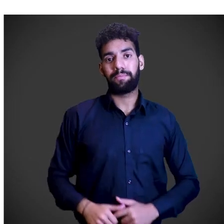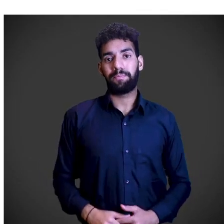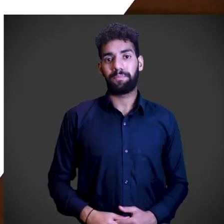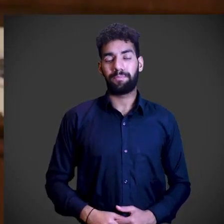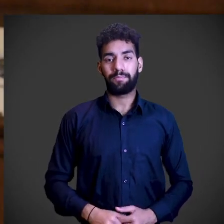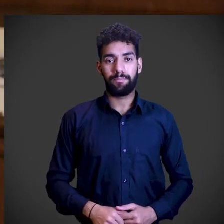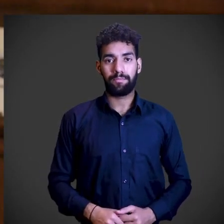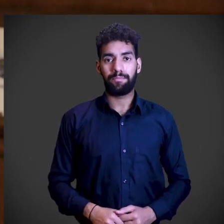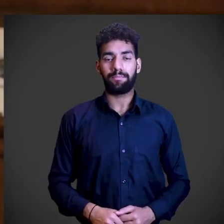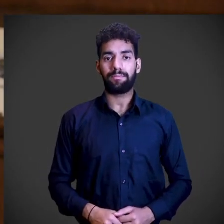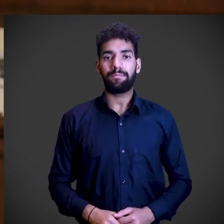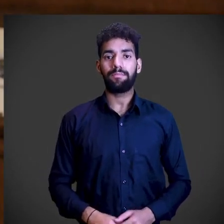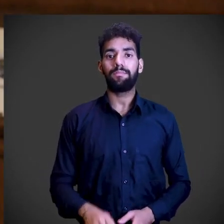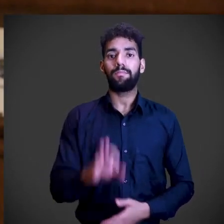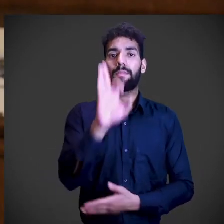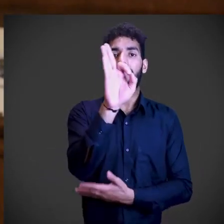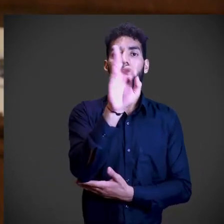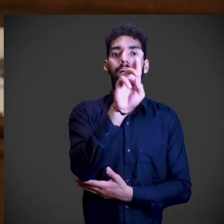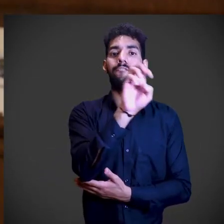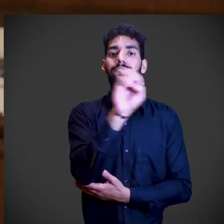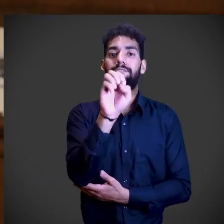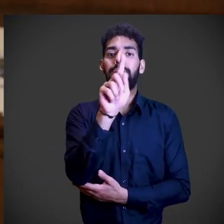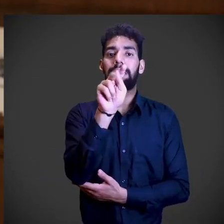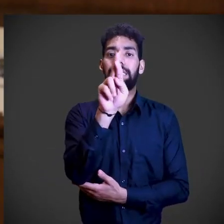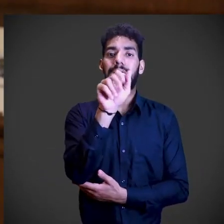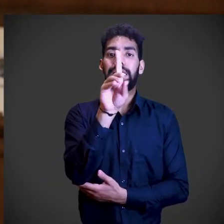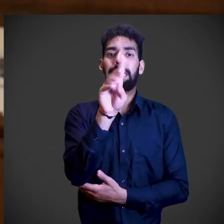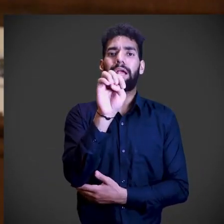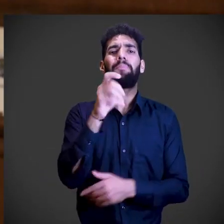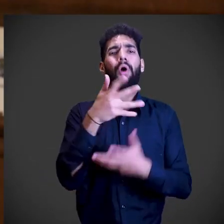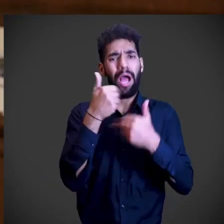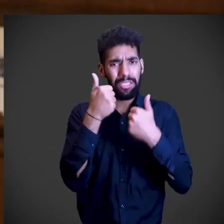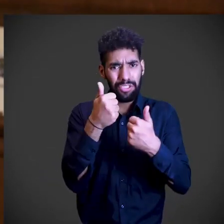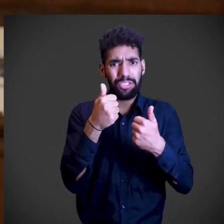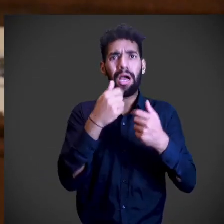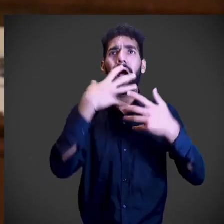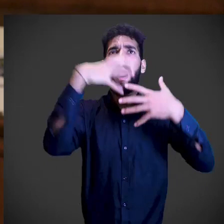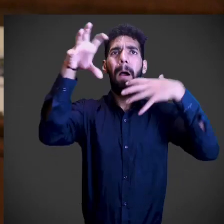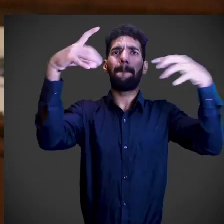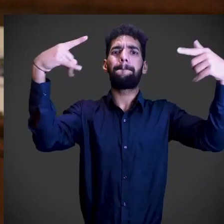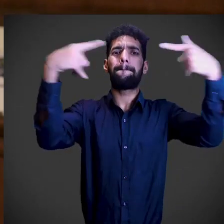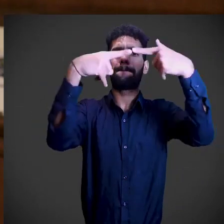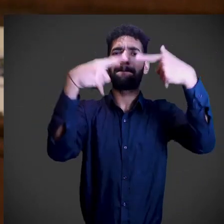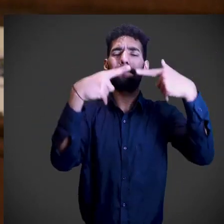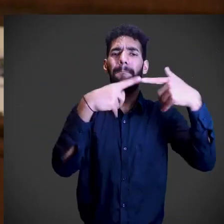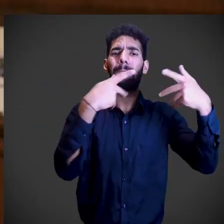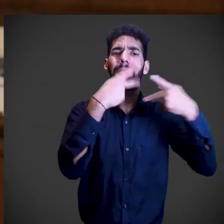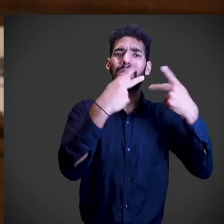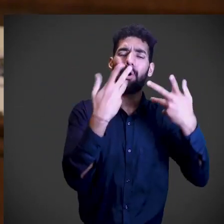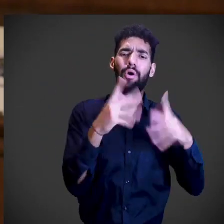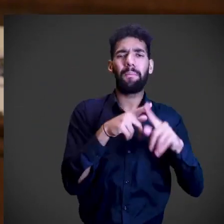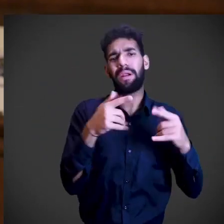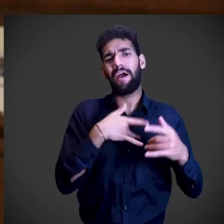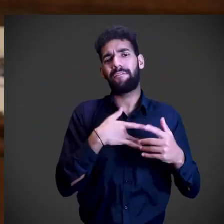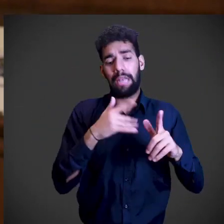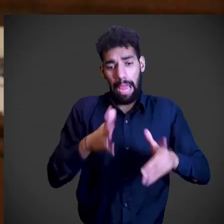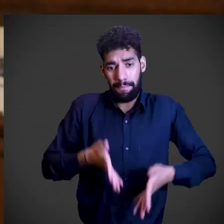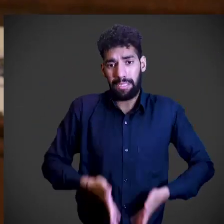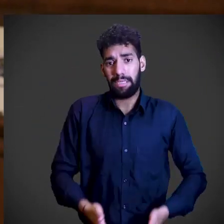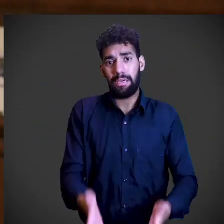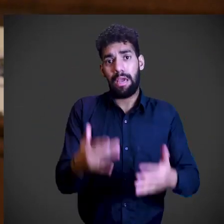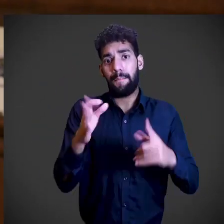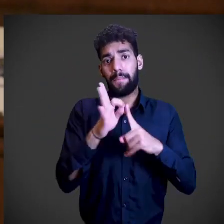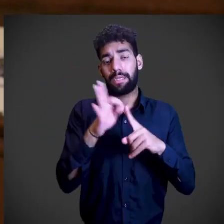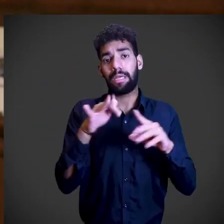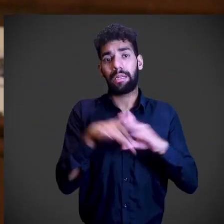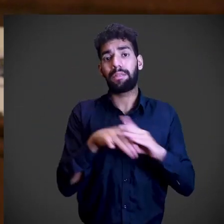फ्री ट्रेड से बड़ा अच्छा होता है, जिन जिन कंट्रीज़ ने किया उनका एक्सपीरियंस बड़ा अच्छा रहा। मसलन के हमारे अभी लाइफ टाइम में हम देखें तो